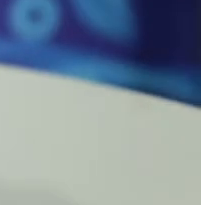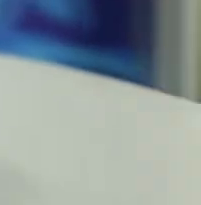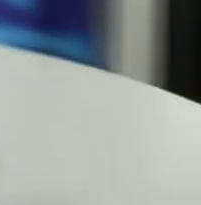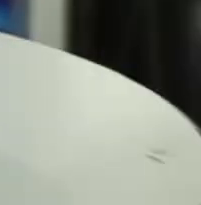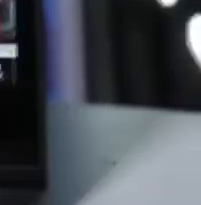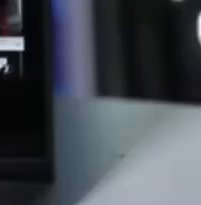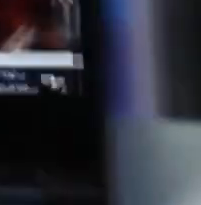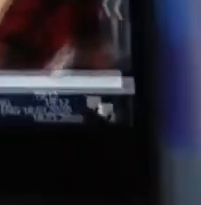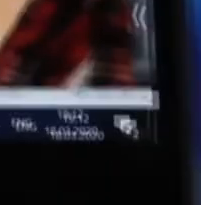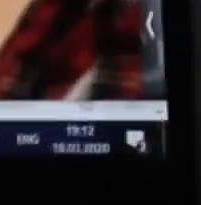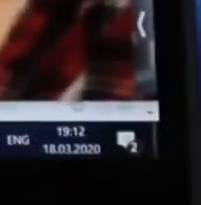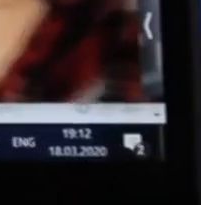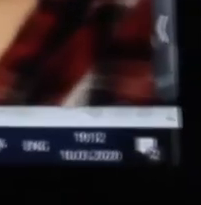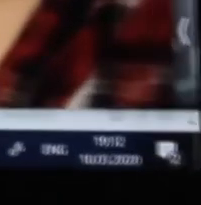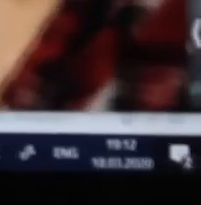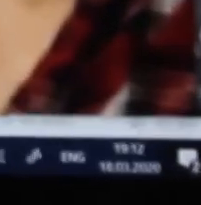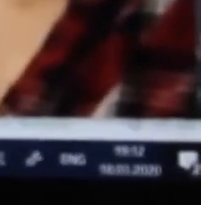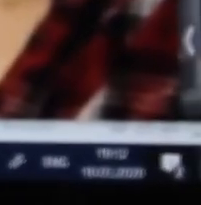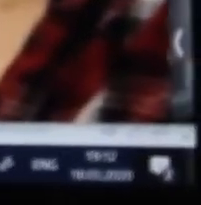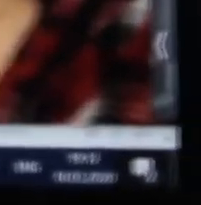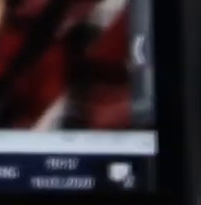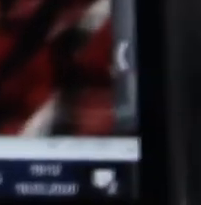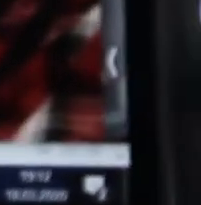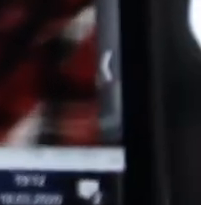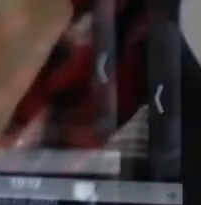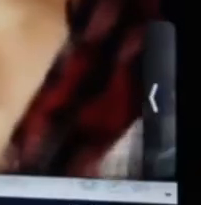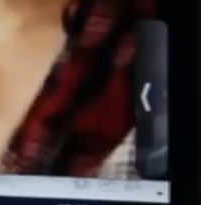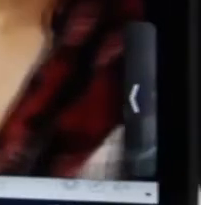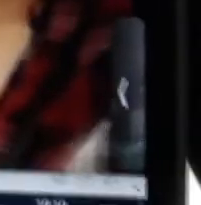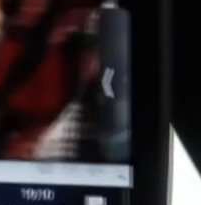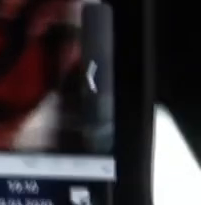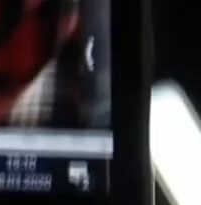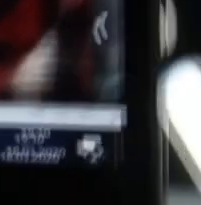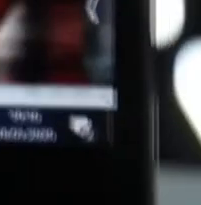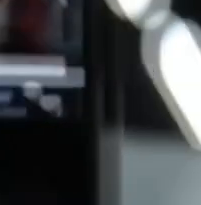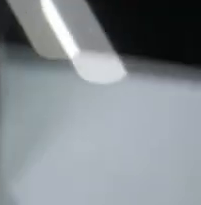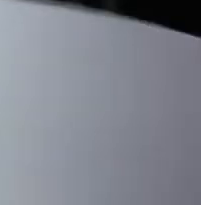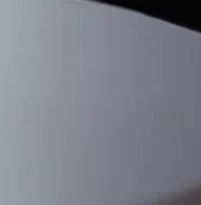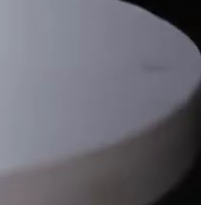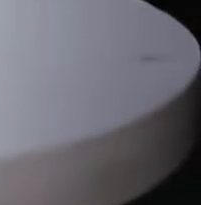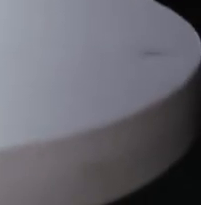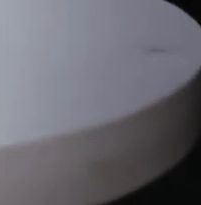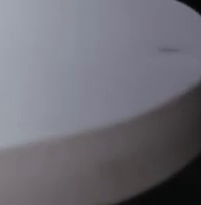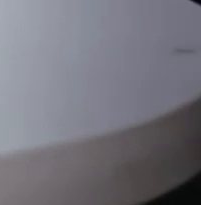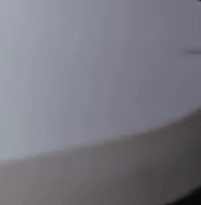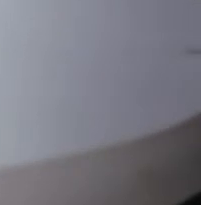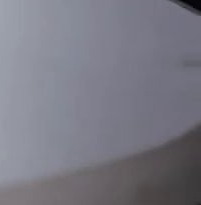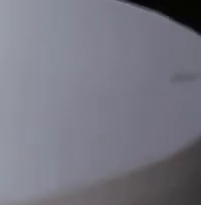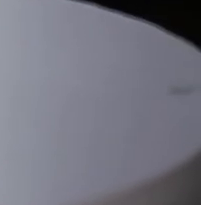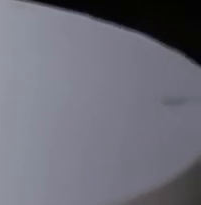მოხარია. იგი კონკრეტული დროა, ბუნებრივია თავისუფალი და ორი დღის უკან დაასრულა მან ზეცენა